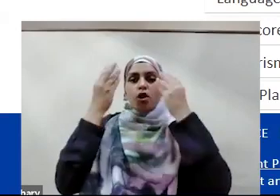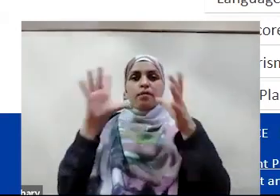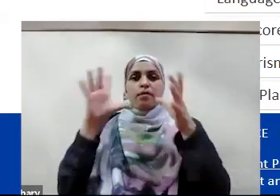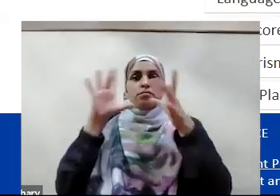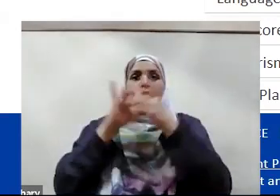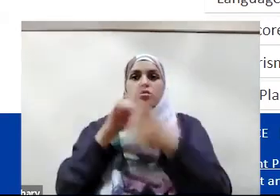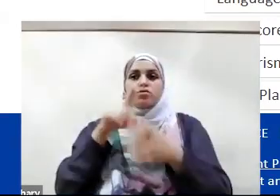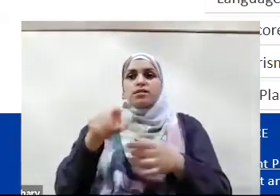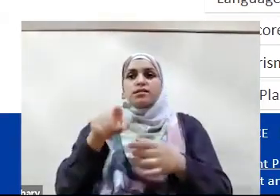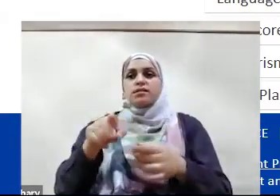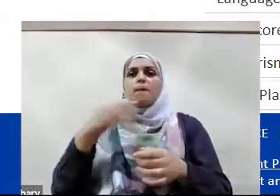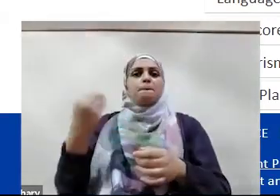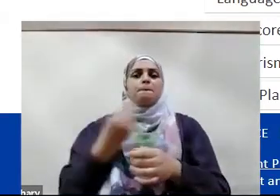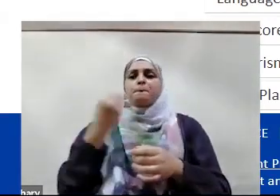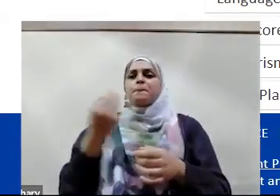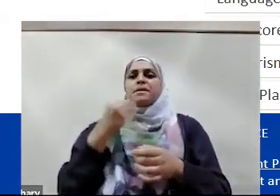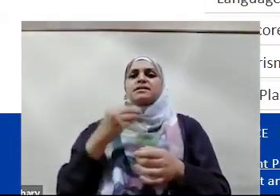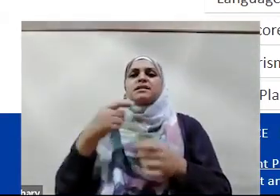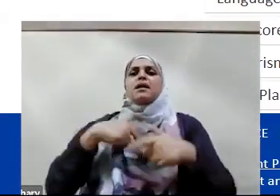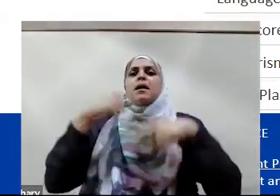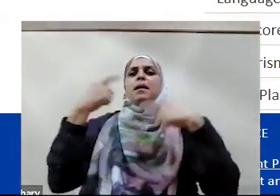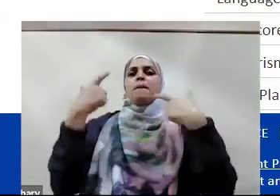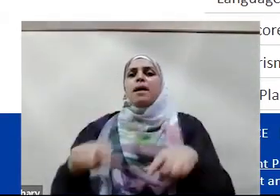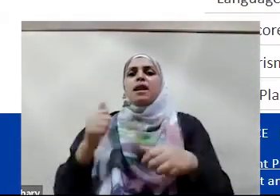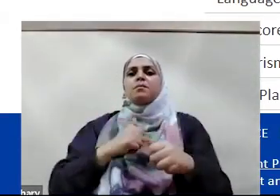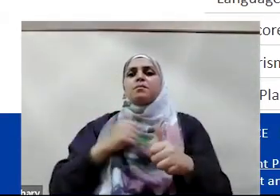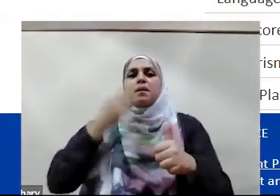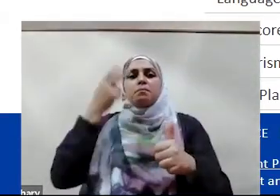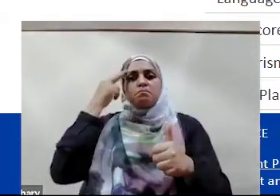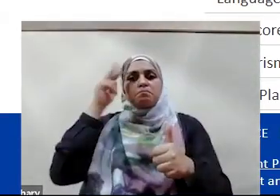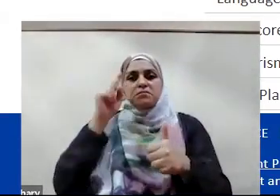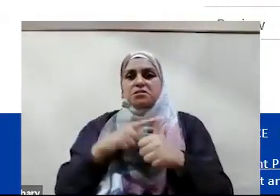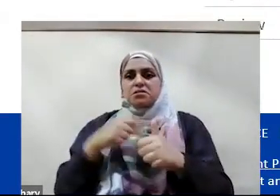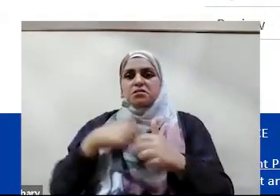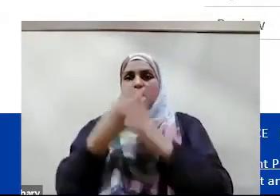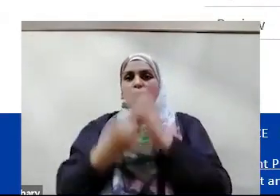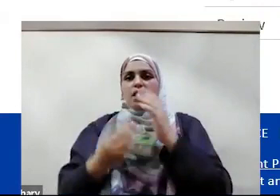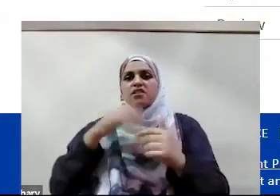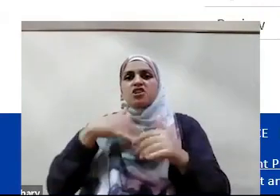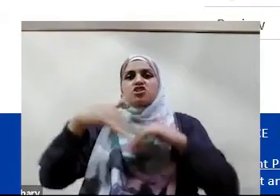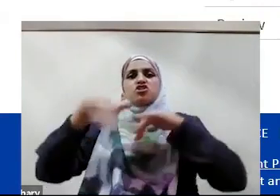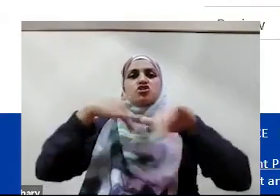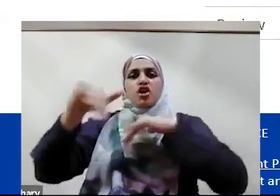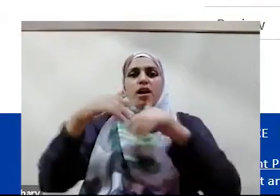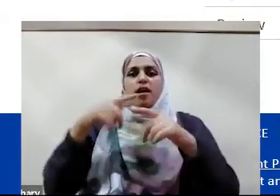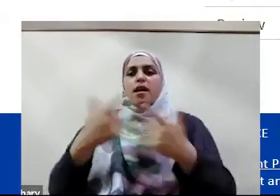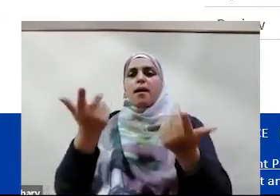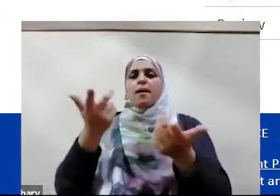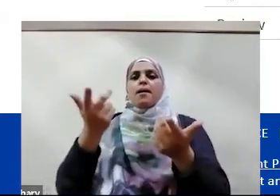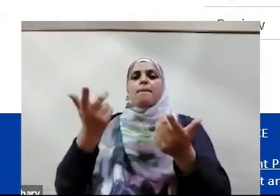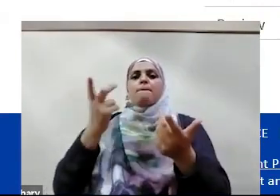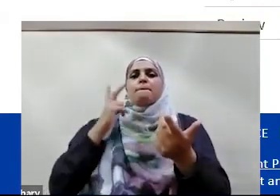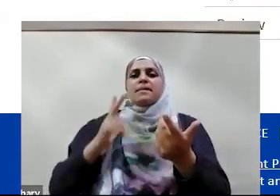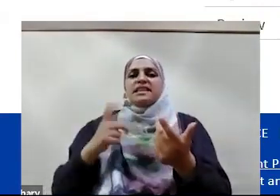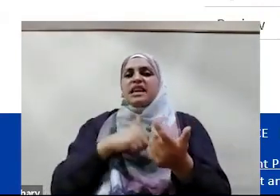بتكون برضو حاجات بسيطة، البلد اللي أنا منها، الشارع اللي أنا فيه، المدينة،